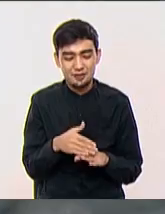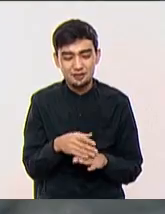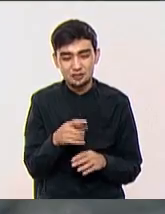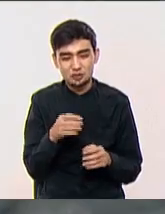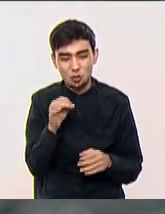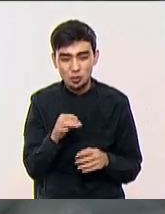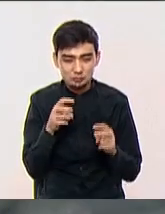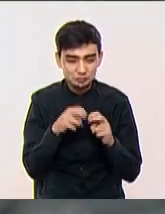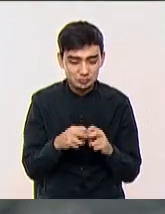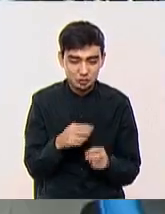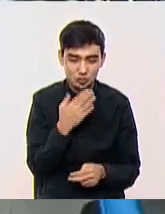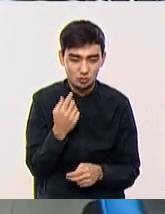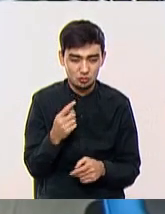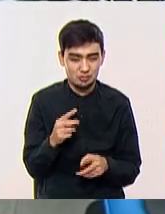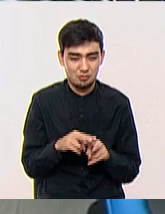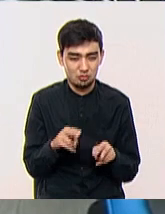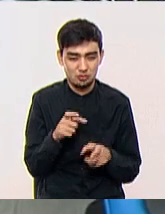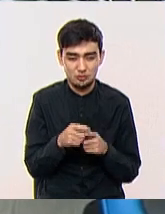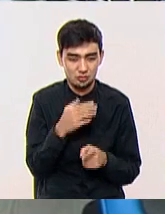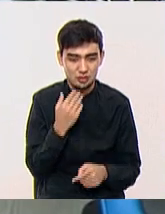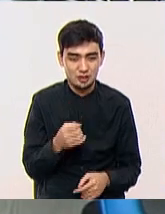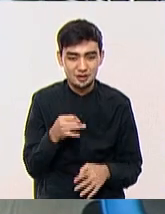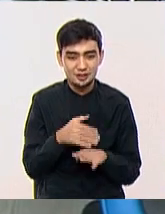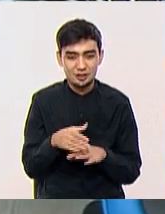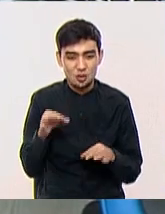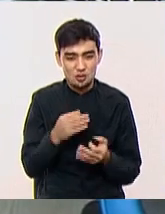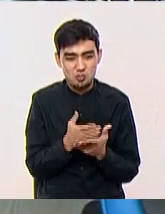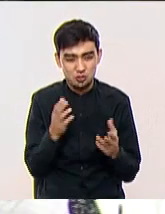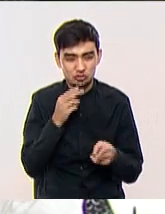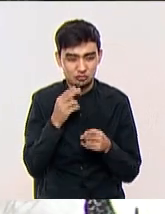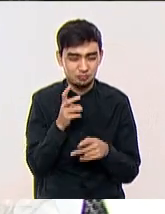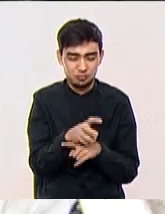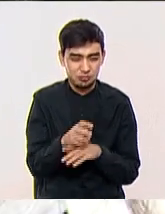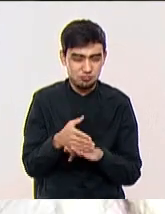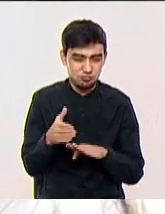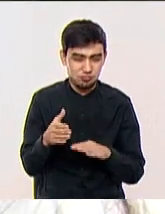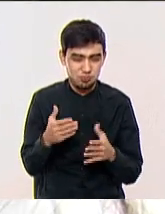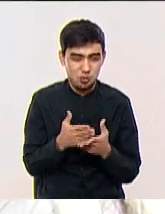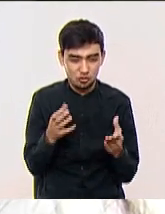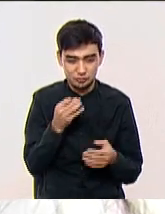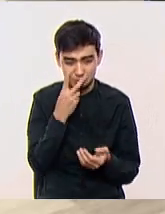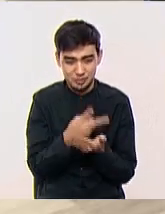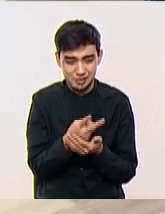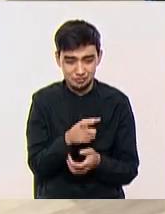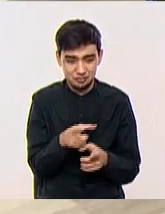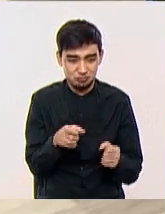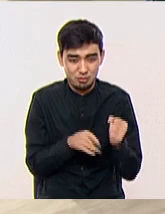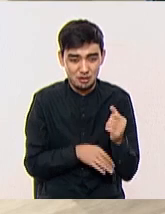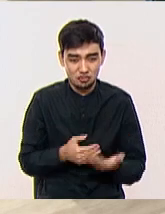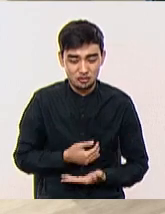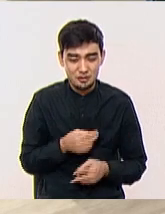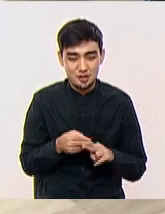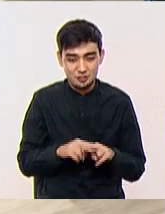емес. Экономист мақсат халық, халықтың шағын несие ұйымдарына жиі жүгінуінің өзі әлеуметтік әл-ауқатымыздың көрсеткіші дейді. Оның үстіне